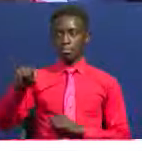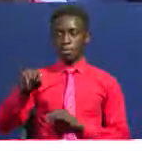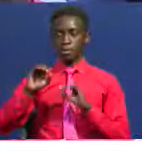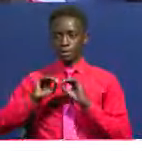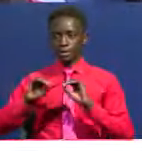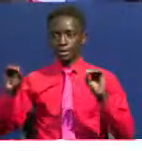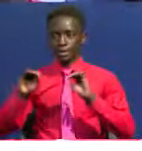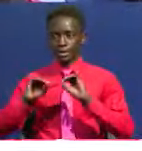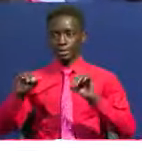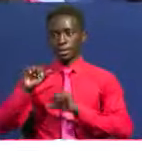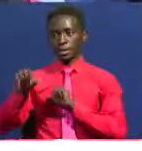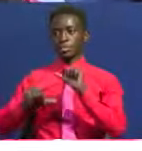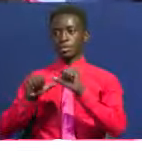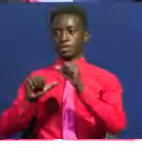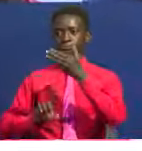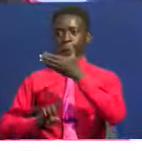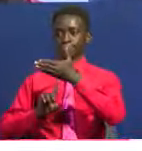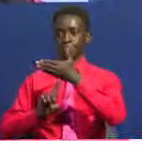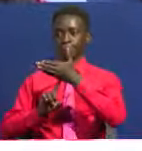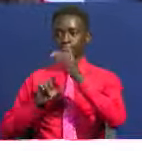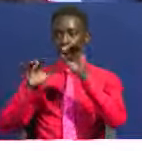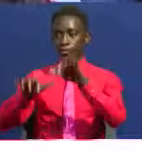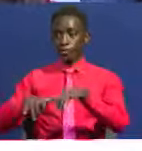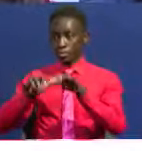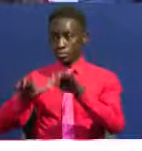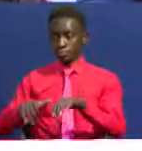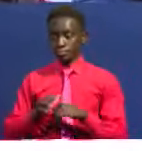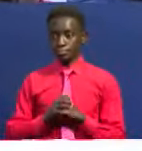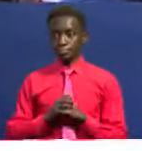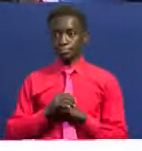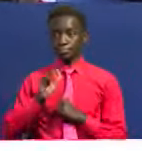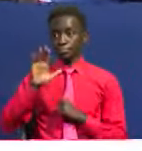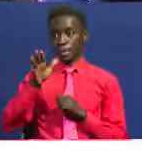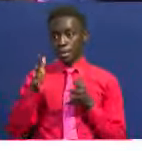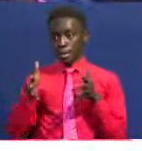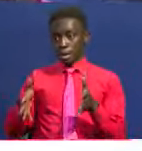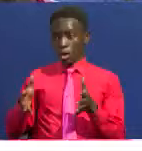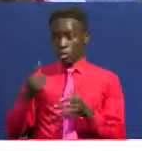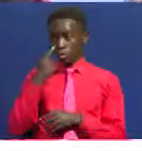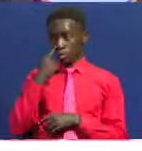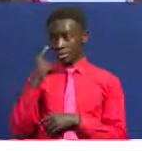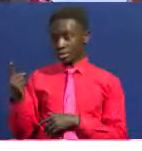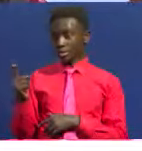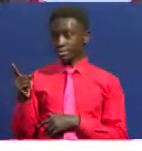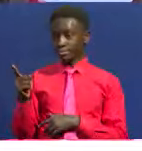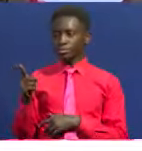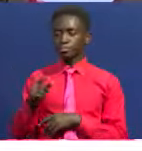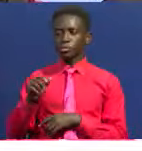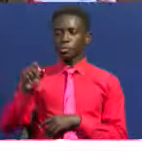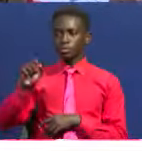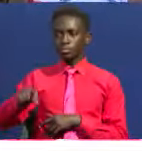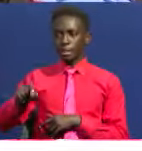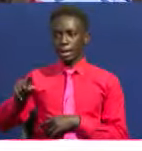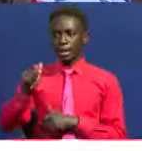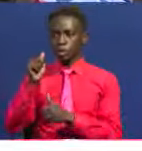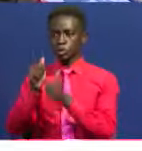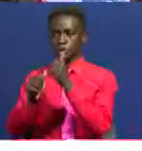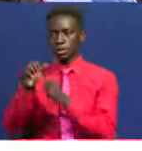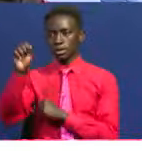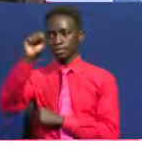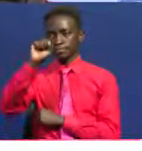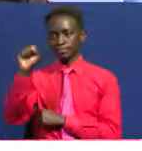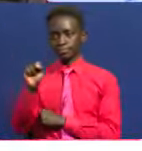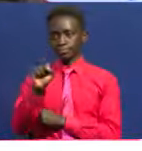kisasa. Raundi hii vile mnaweza ona tumepanda hapa soya, na hii sehemu